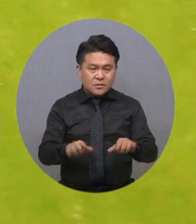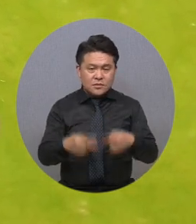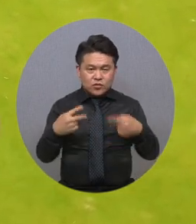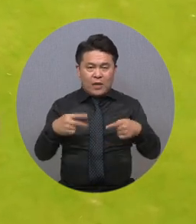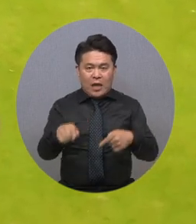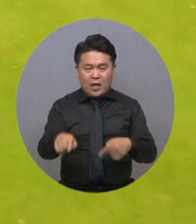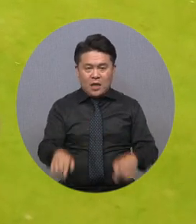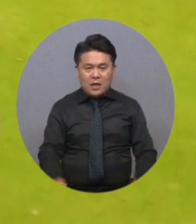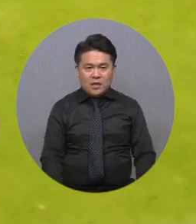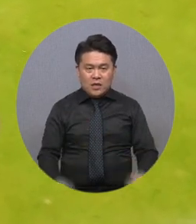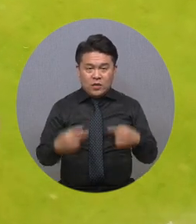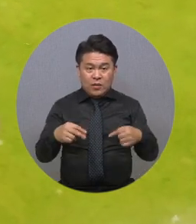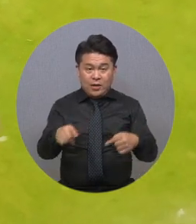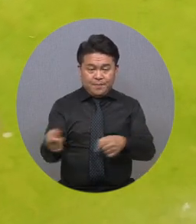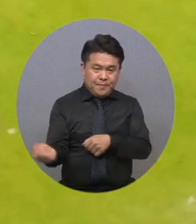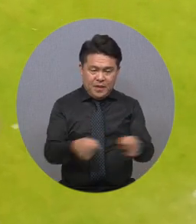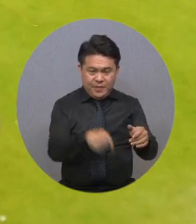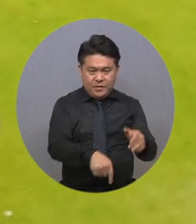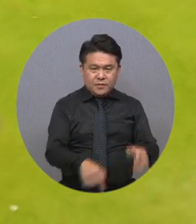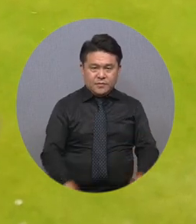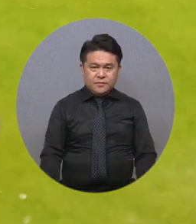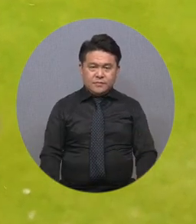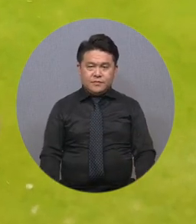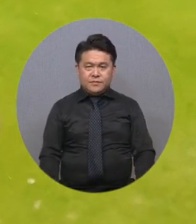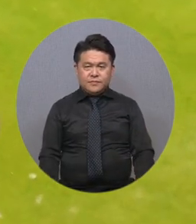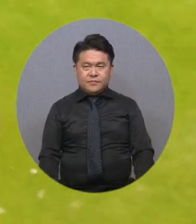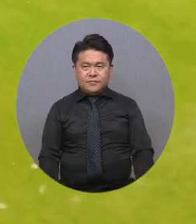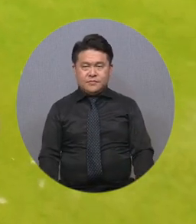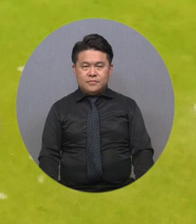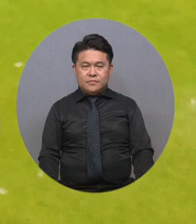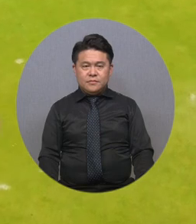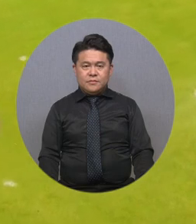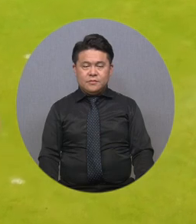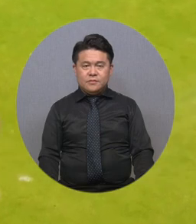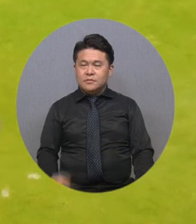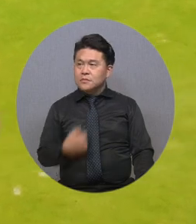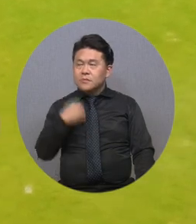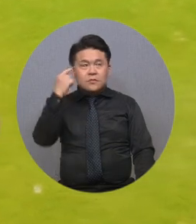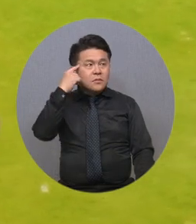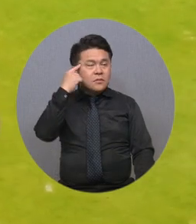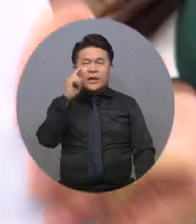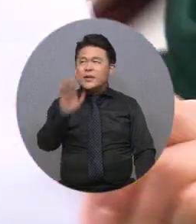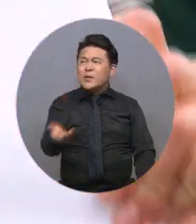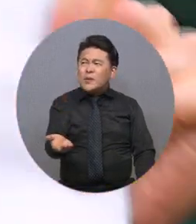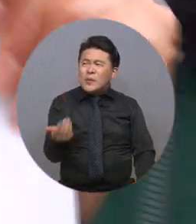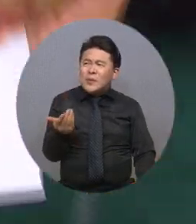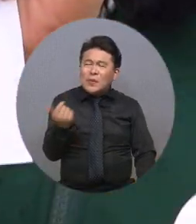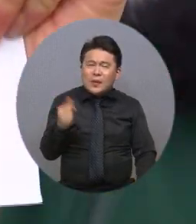더블 벌칙이라고? 아 더블 벌칙 오빠들 보기잖아요 네. 지금 우리 왜 더블이지? 우리